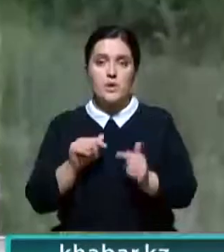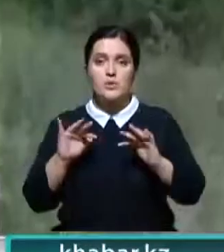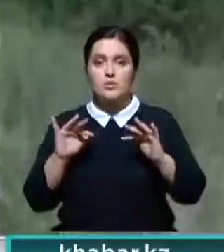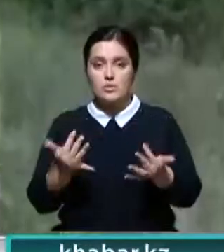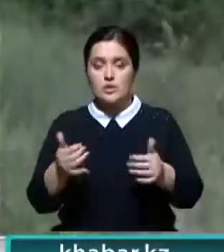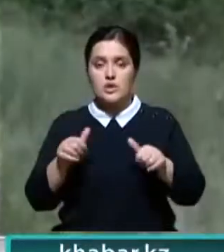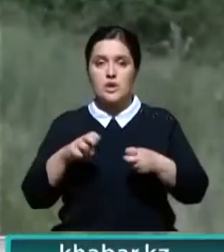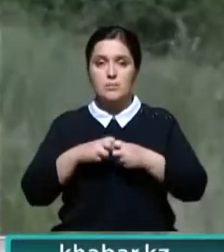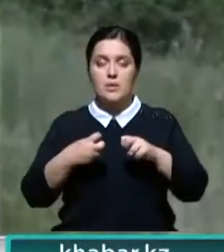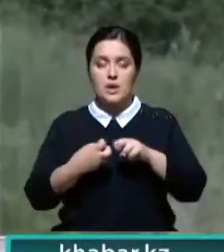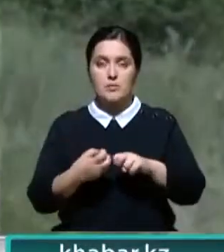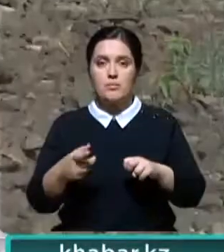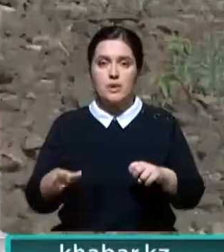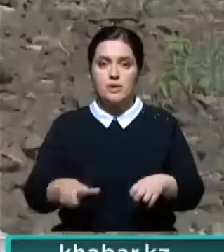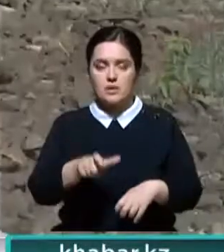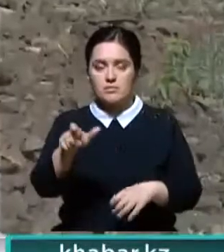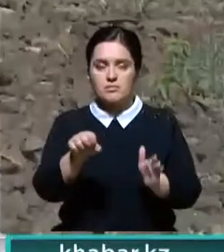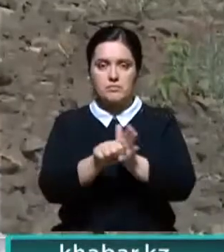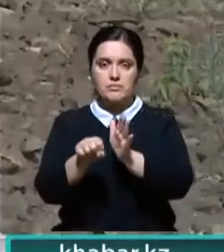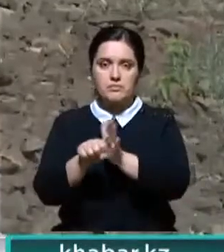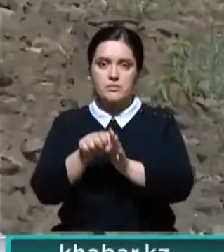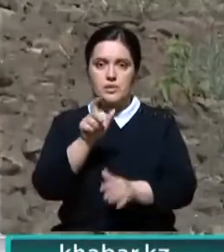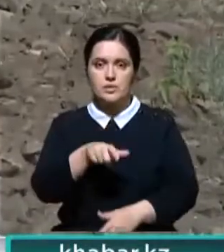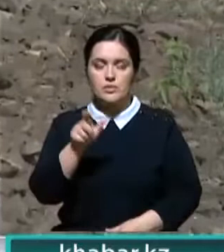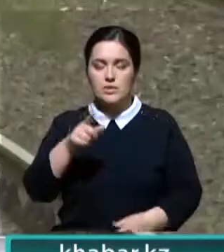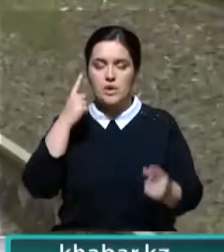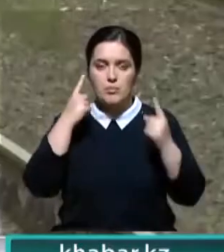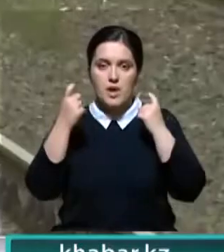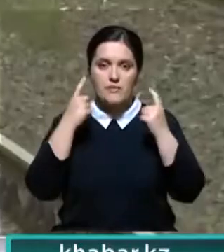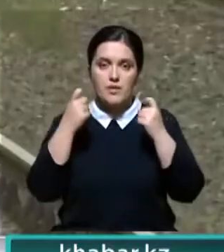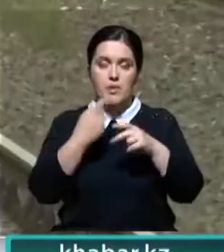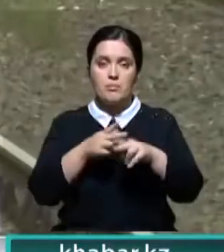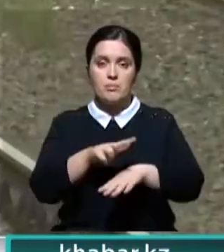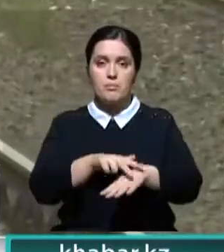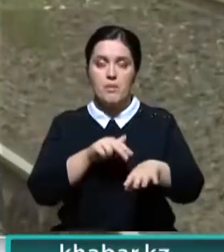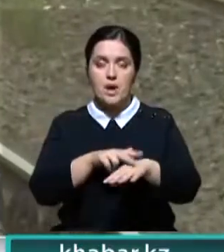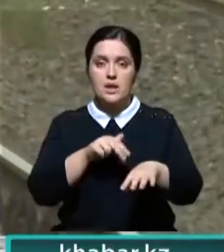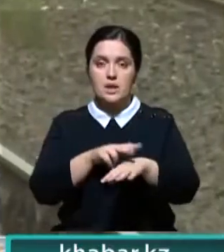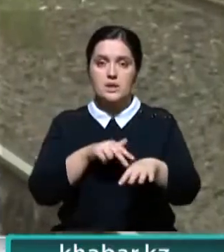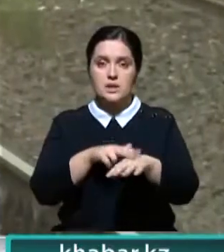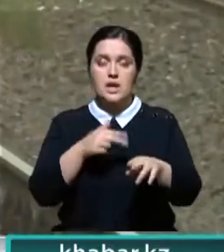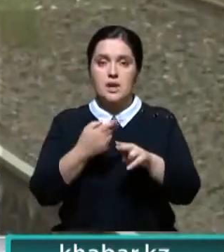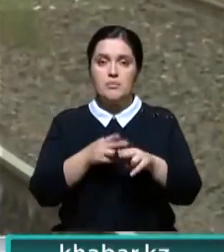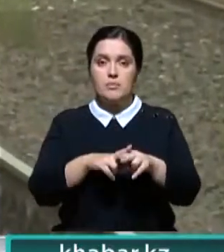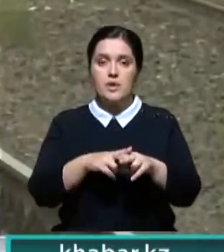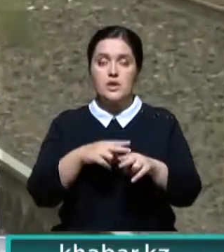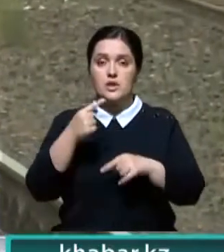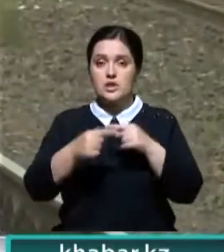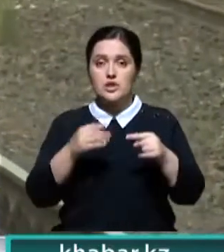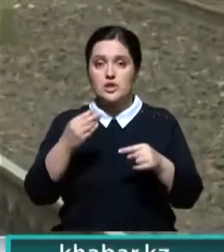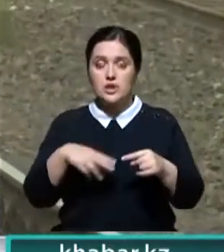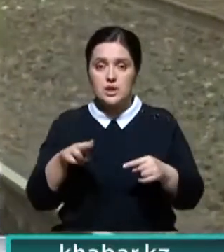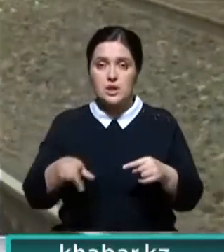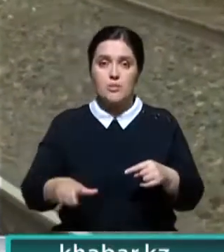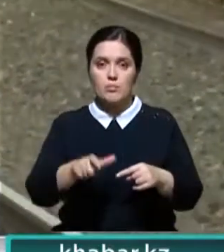проблемы, на железной дороге продолжают гибнуть люди. По информации линейного отдела полиции, с начала года при переходе ЖД-путей в неустановленных